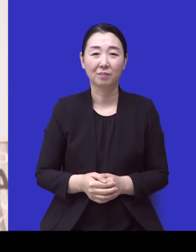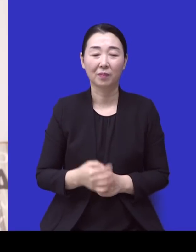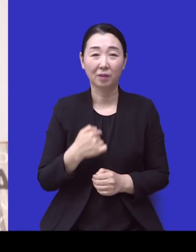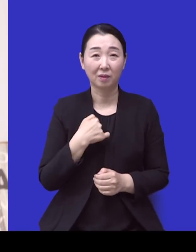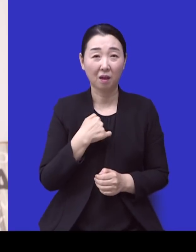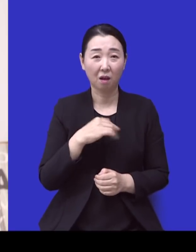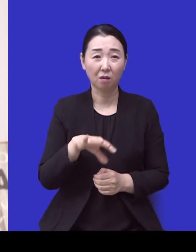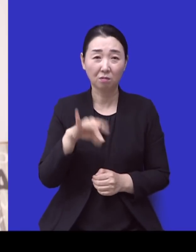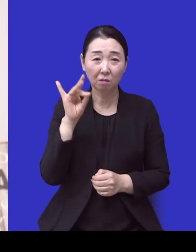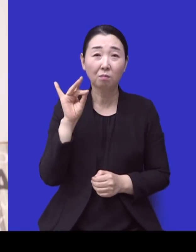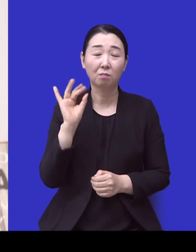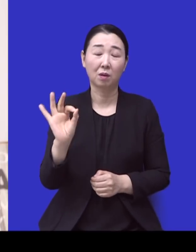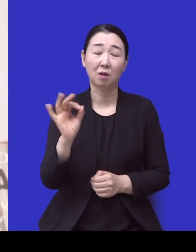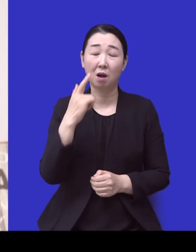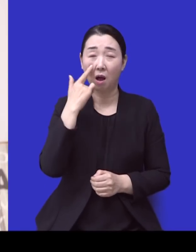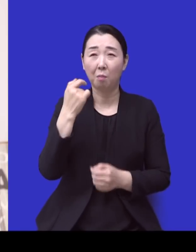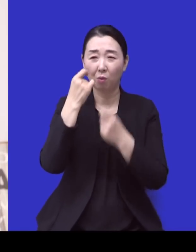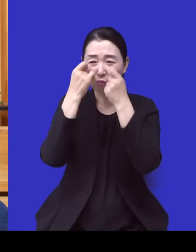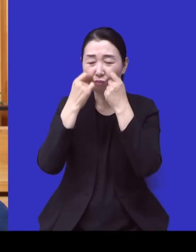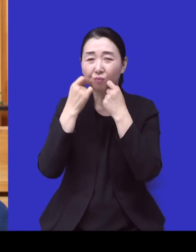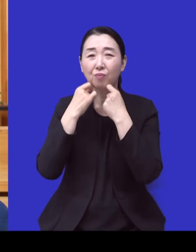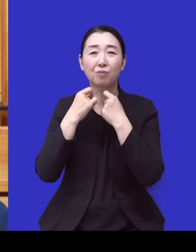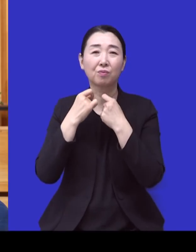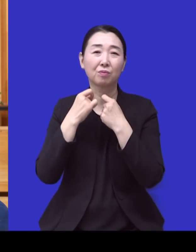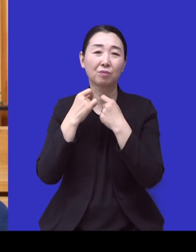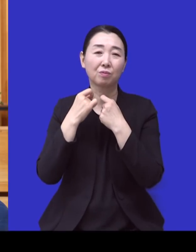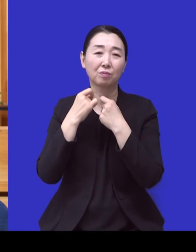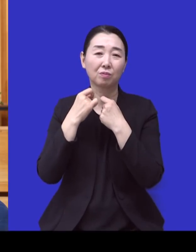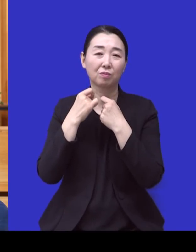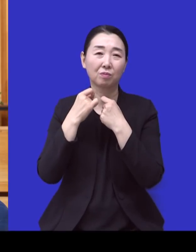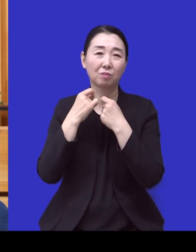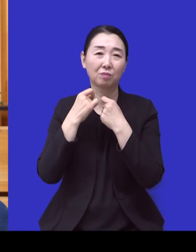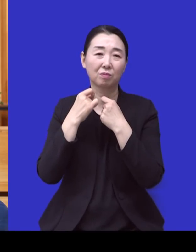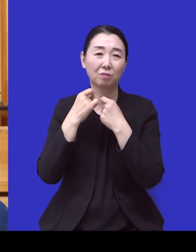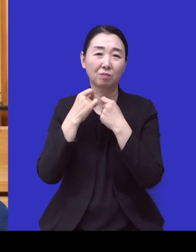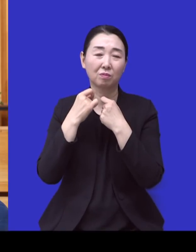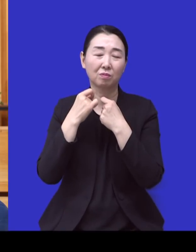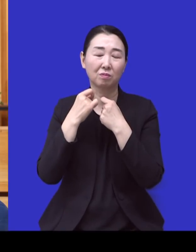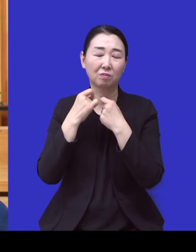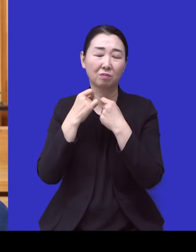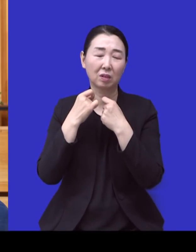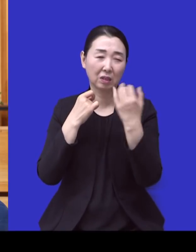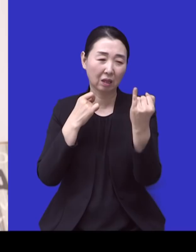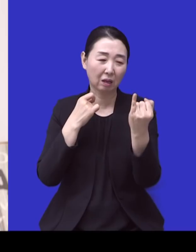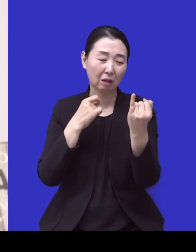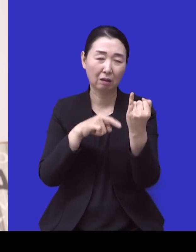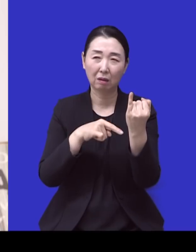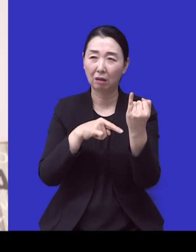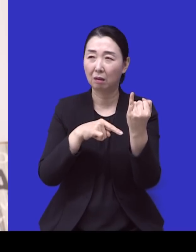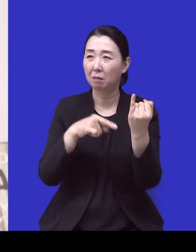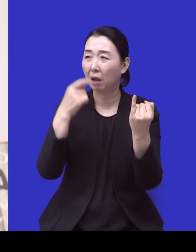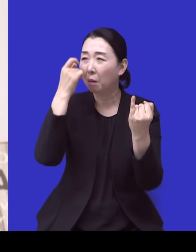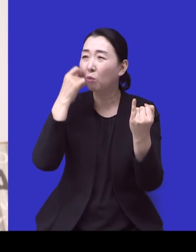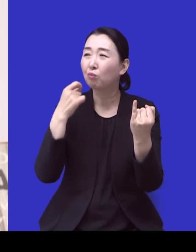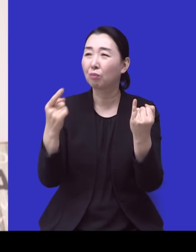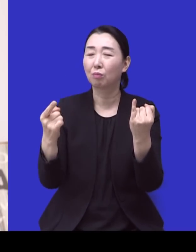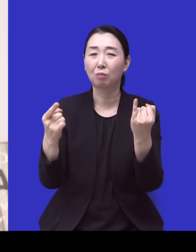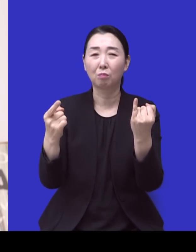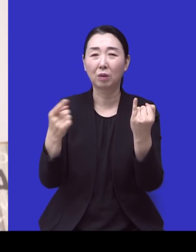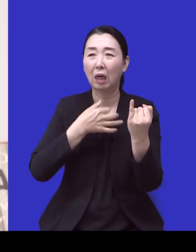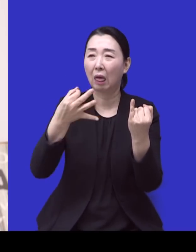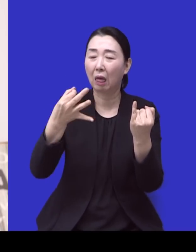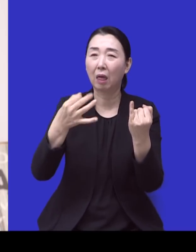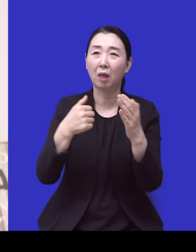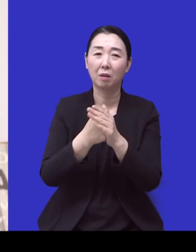저는 처음 봤거든요. 아빠가 우시는 거예요. 그 얘기를 듣고 딸 보는 앞에서. 네. 제가 막 이렇게 소리를